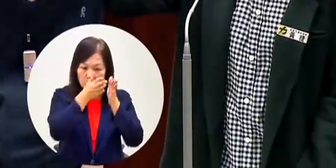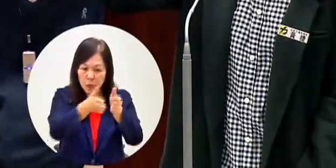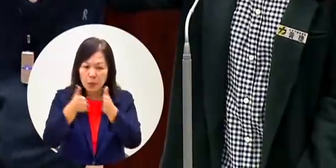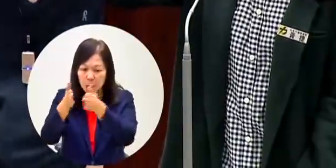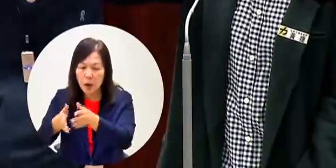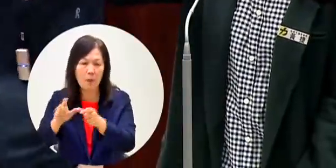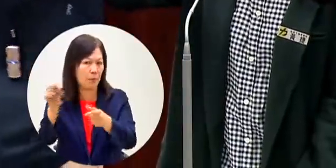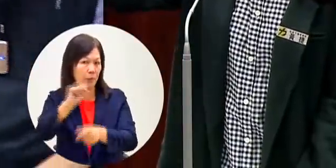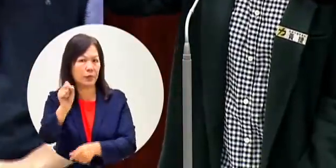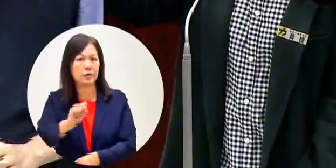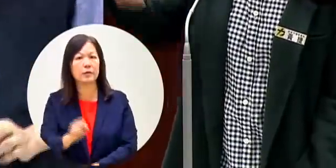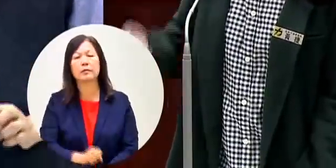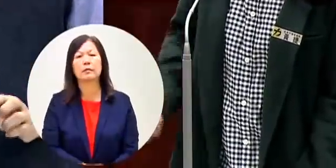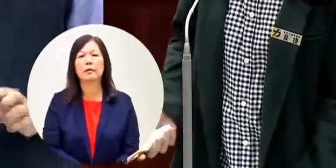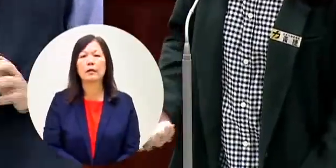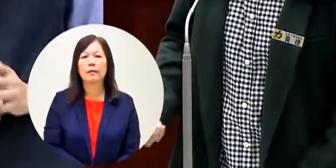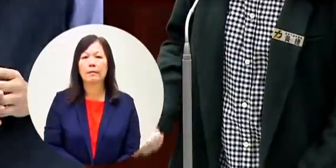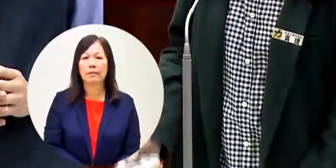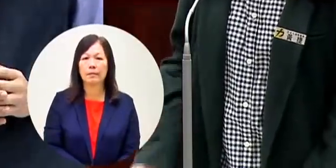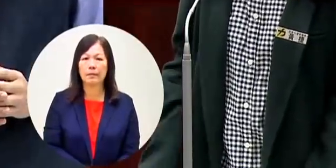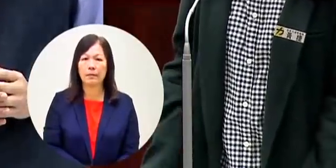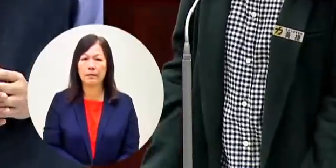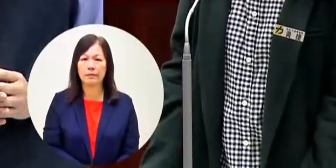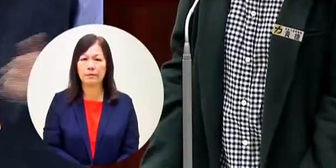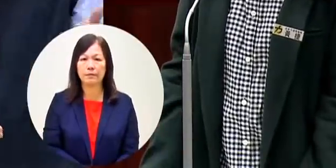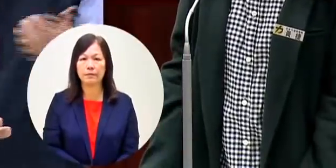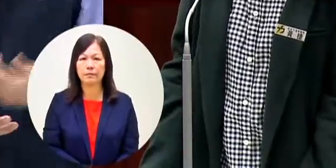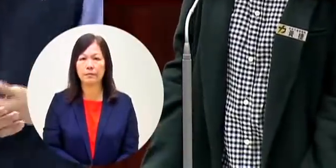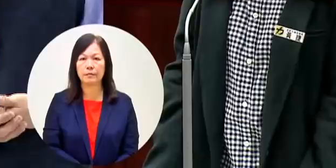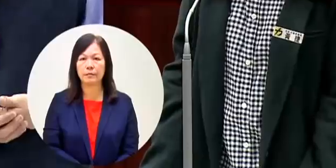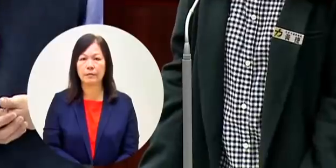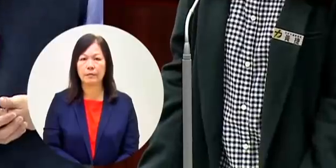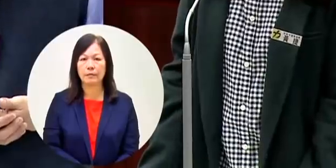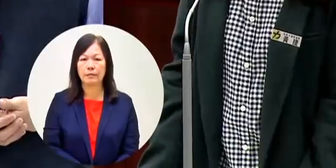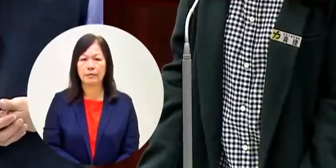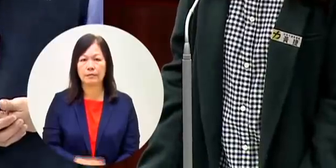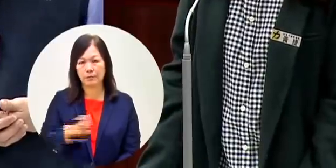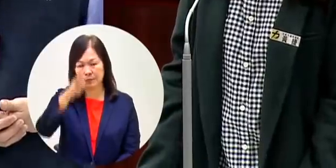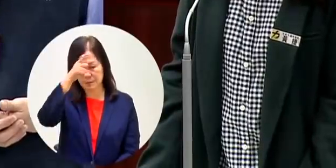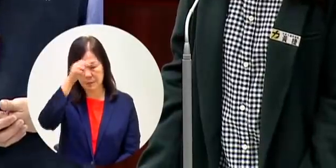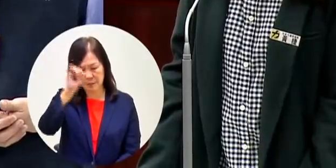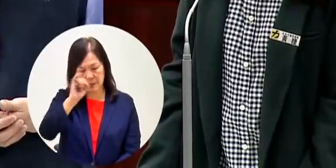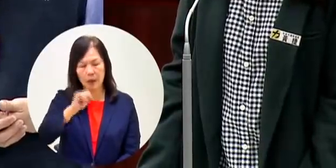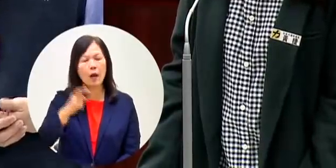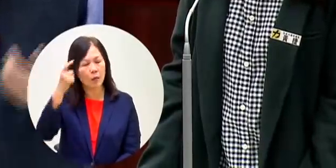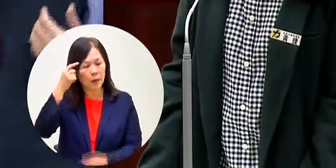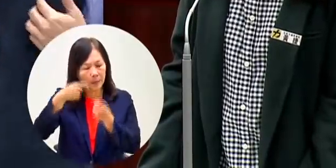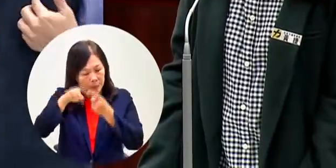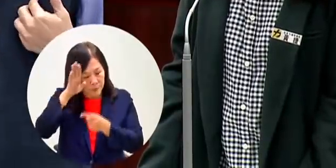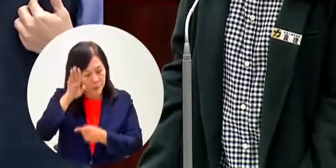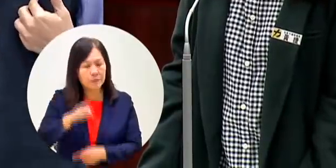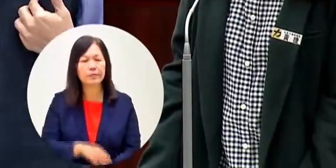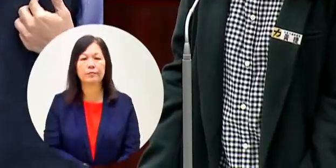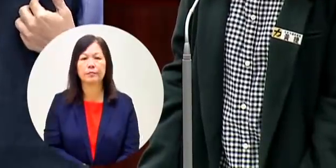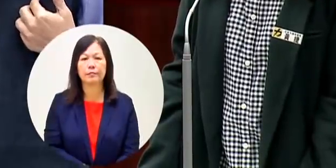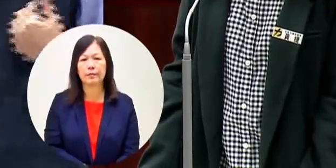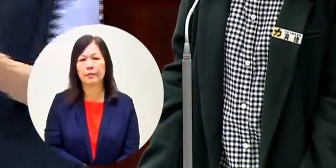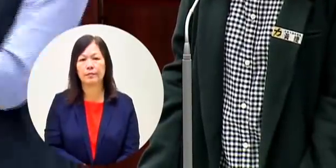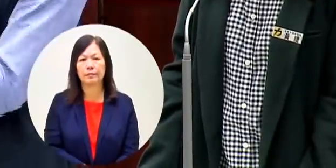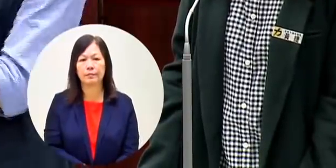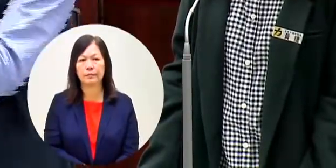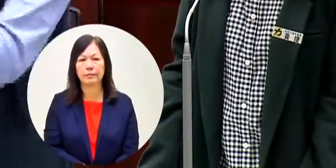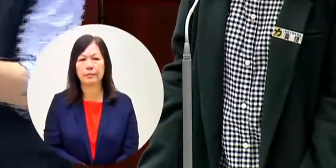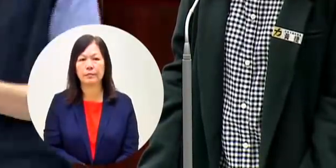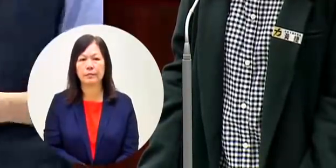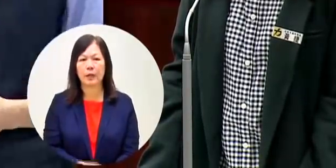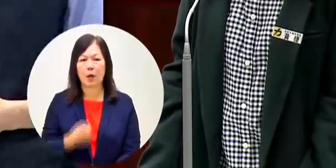接触。 黄议员，我想不好意思啊。 好，你说。 我家里面的人可